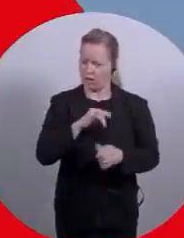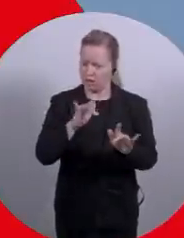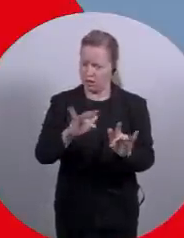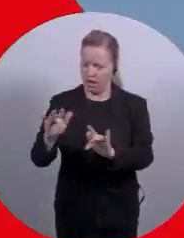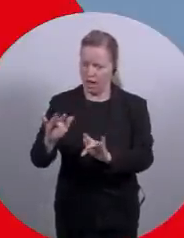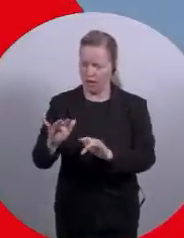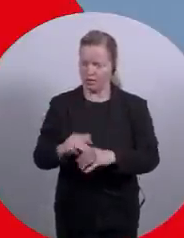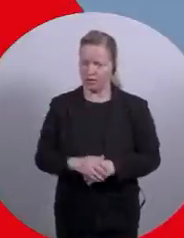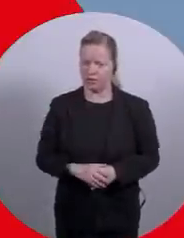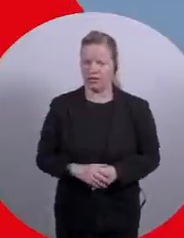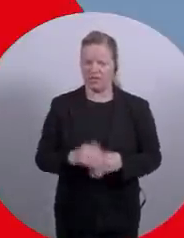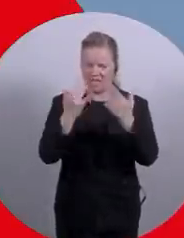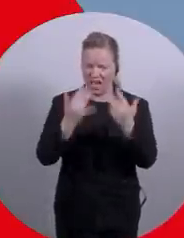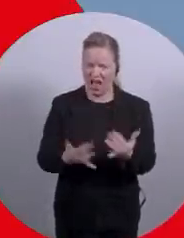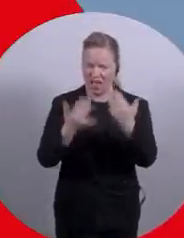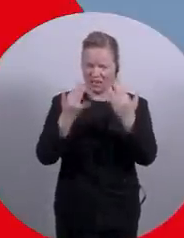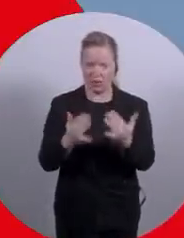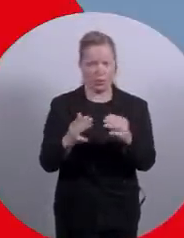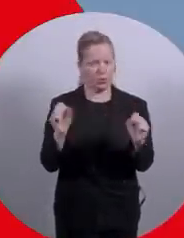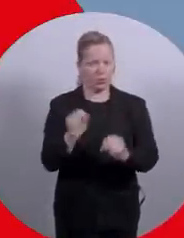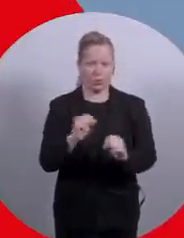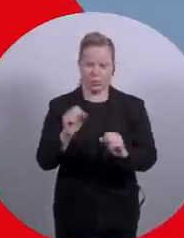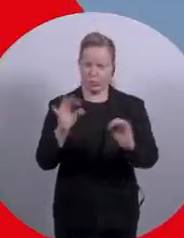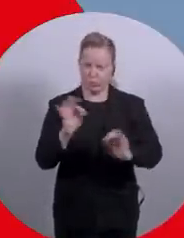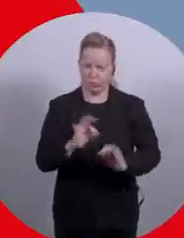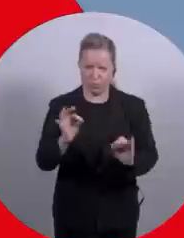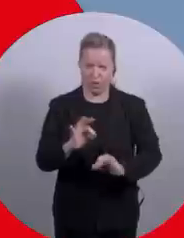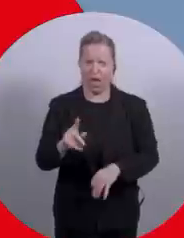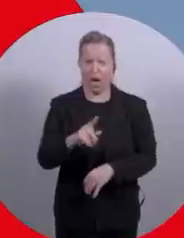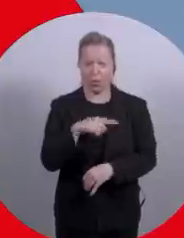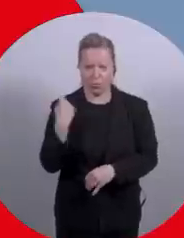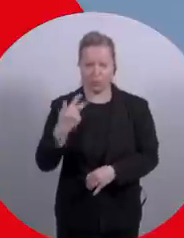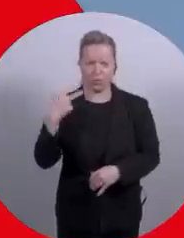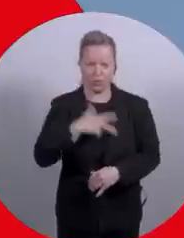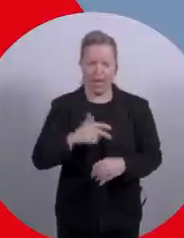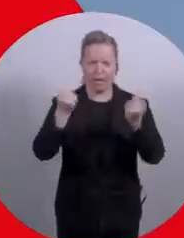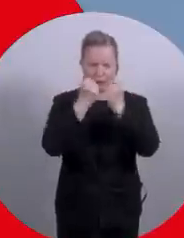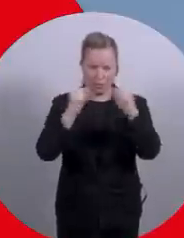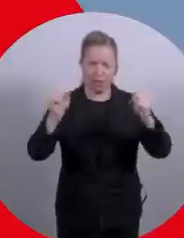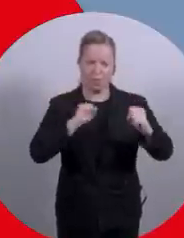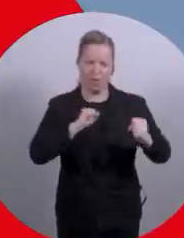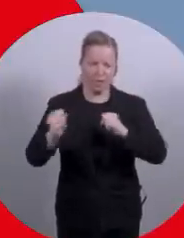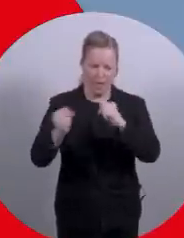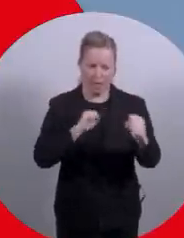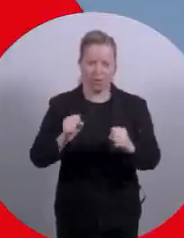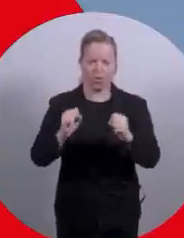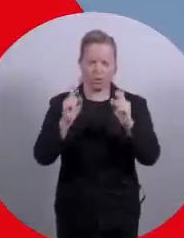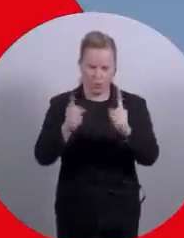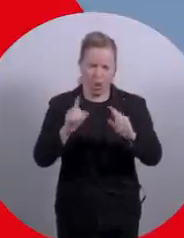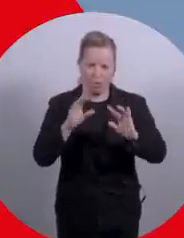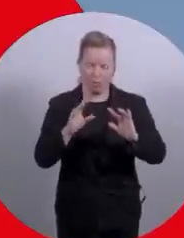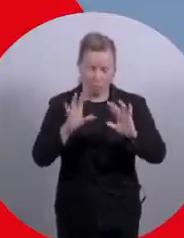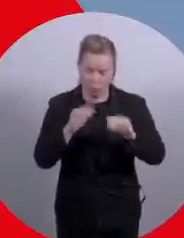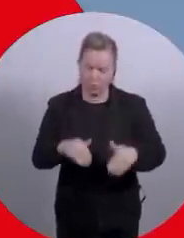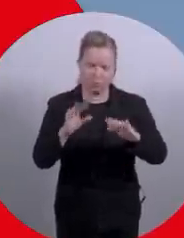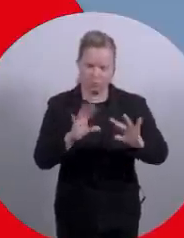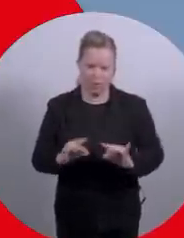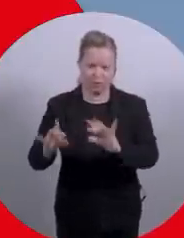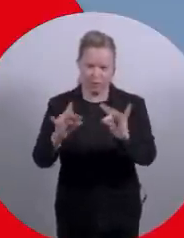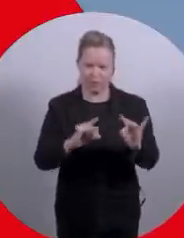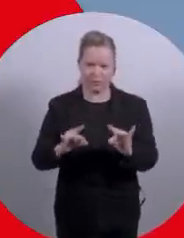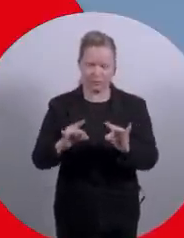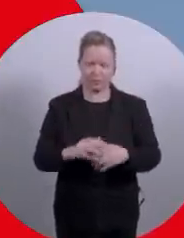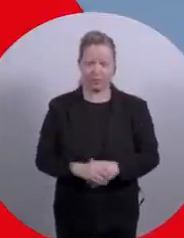das sind Zahlen die fatal sind und zahlen die uns auch als sozialdemokratische Bewegung beschäftigen müssen gerade